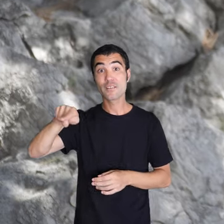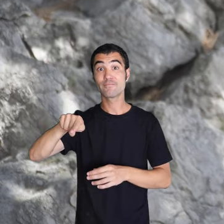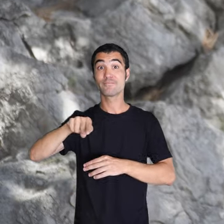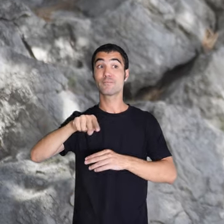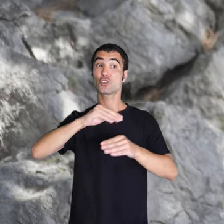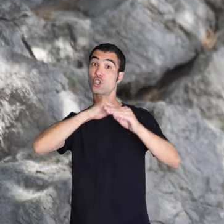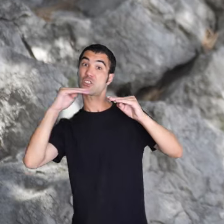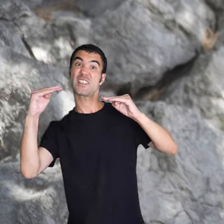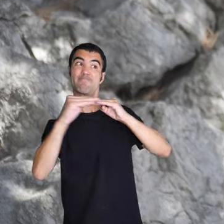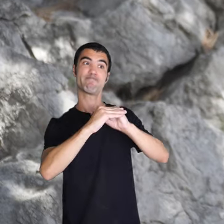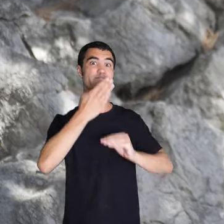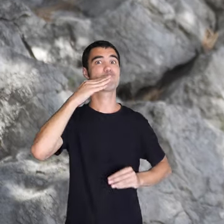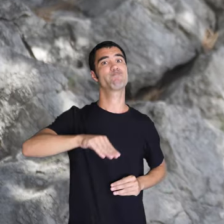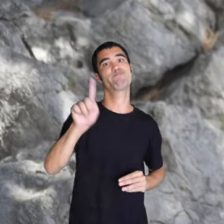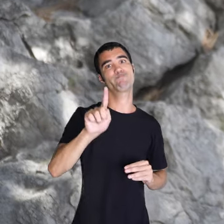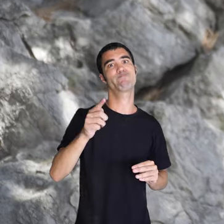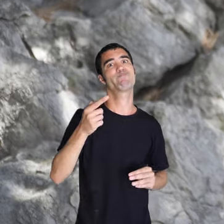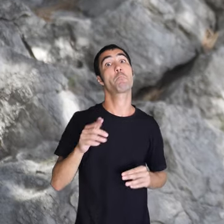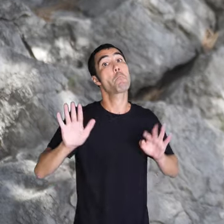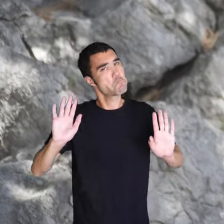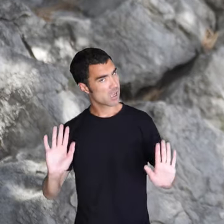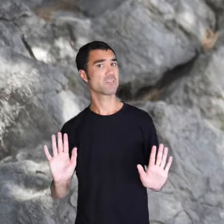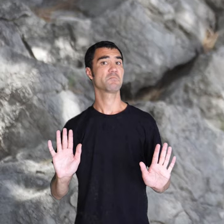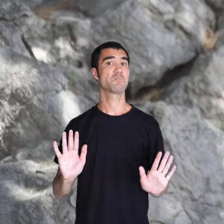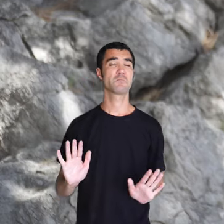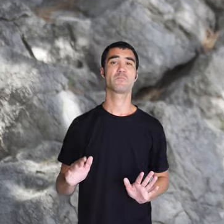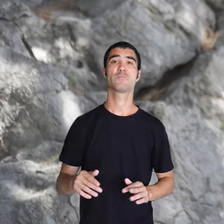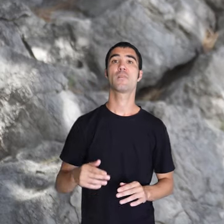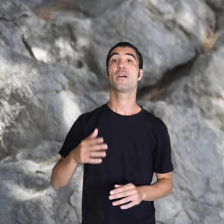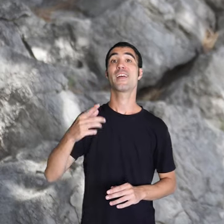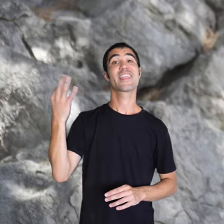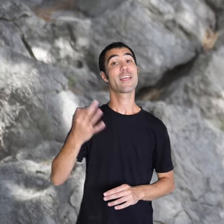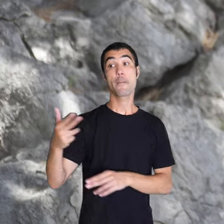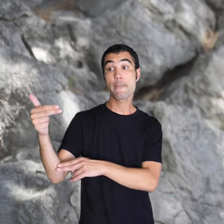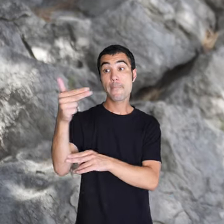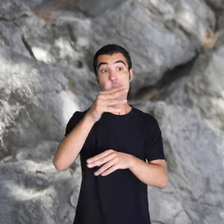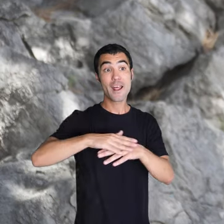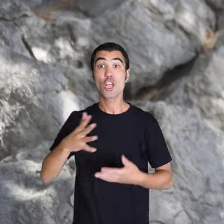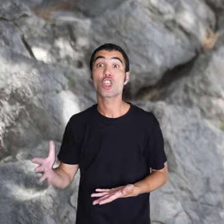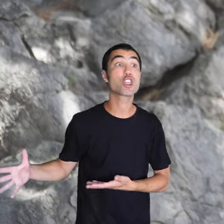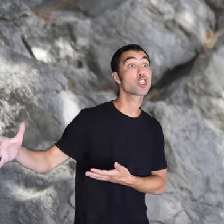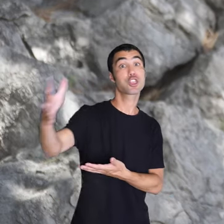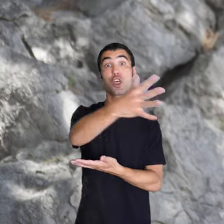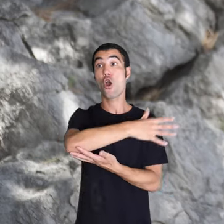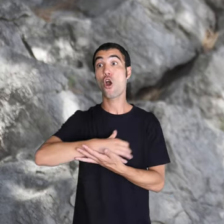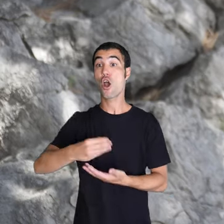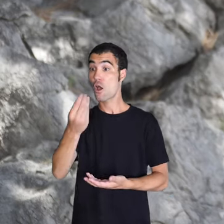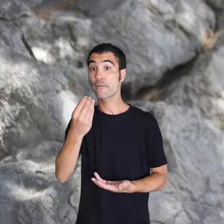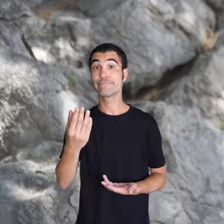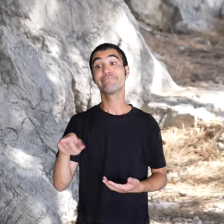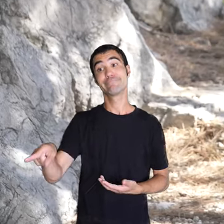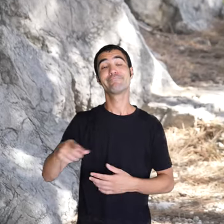tan sostenible, tot i que perquè hi hagi peix per tothom sí que ha de